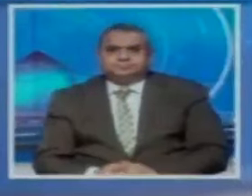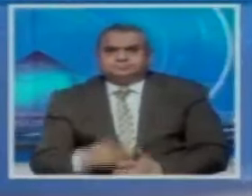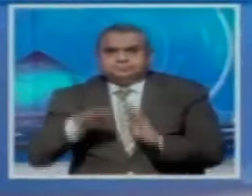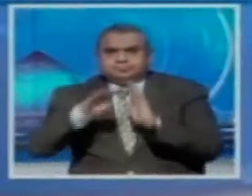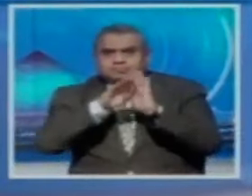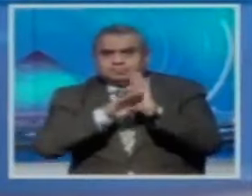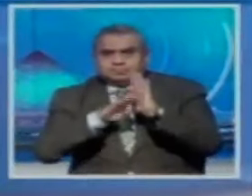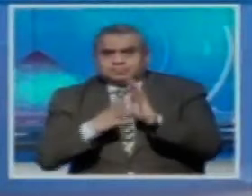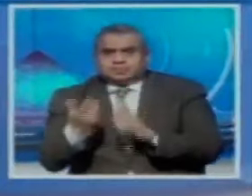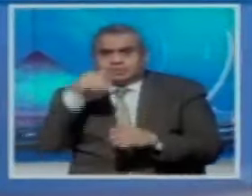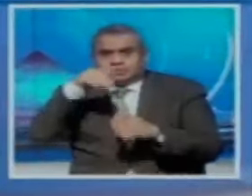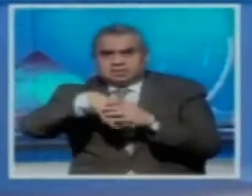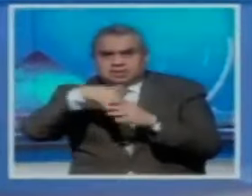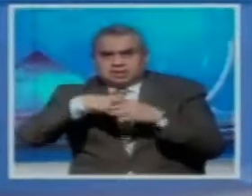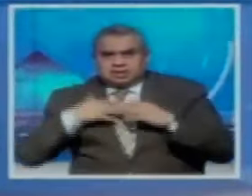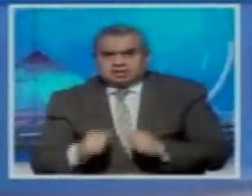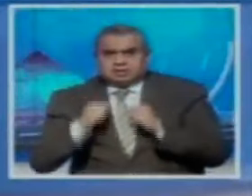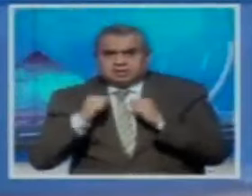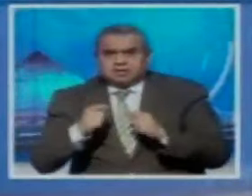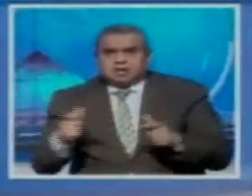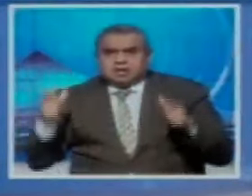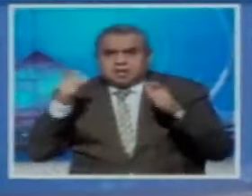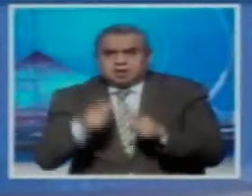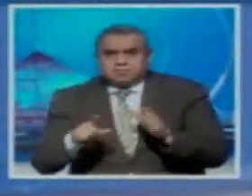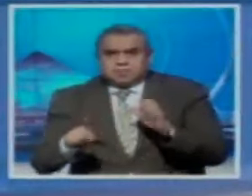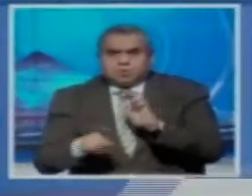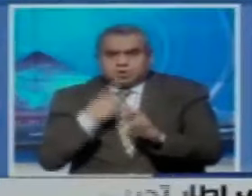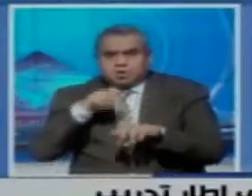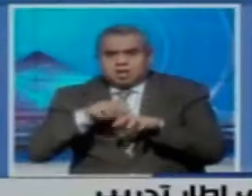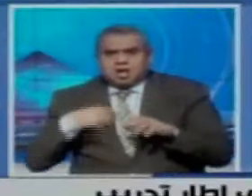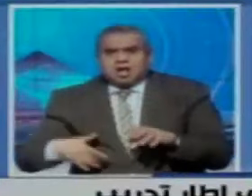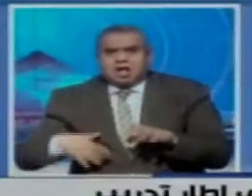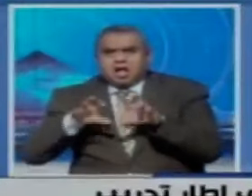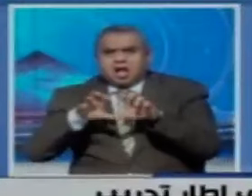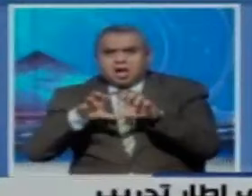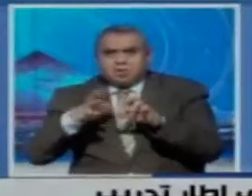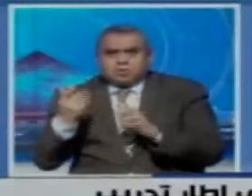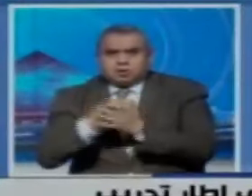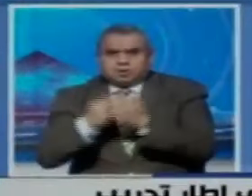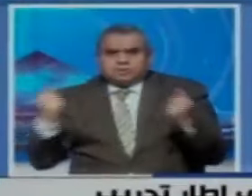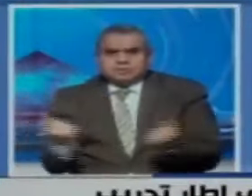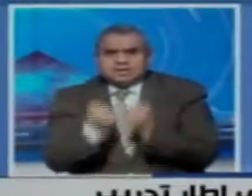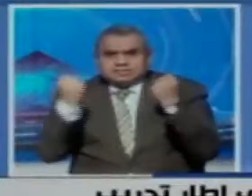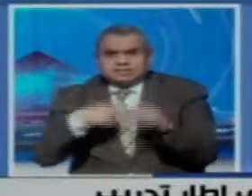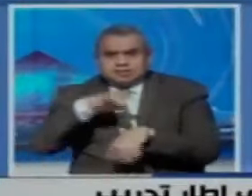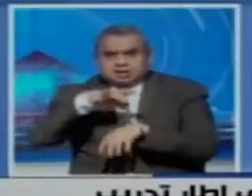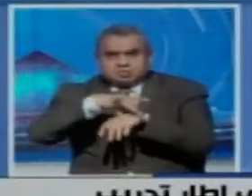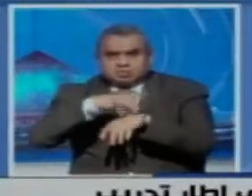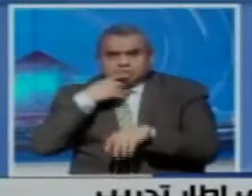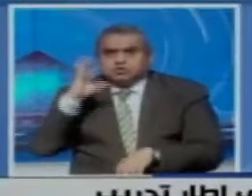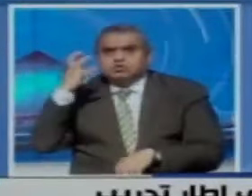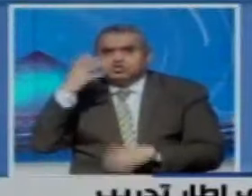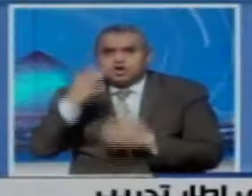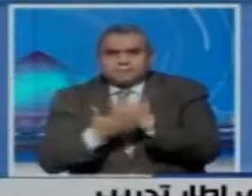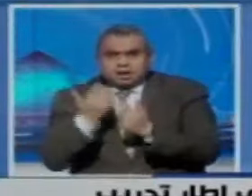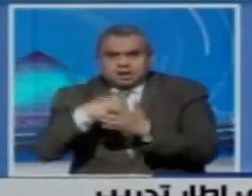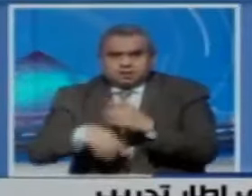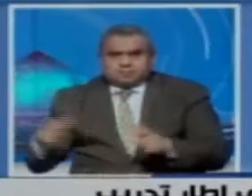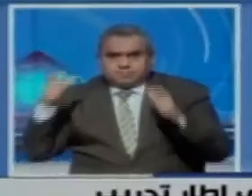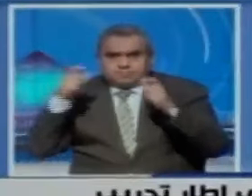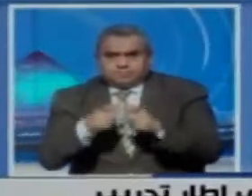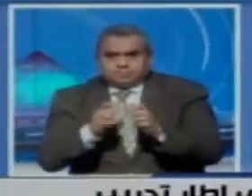نظمت الهيئة العامة للتأمين الصحي المؤتمر الأول للأورام، وذلك في إطار تدريب الأطباء الشبان. تم خلال